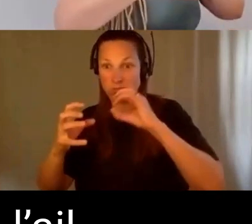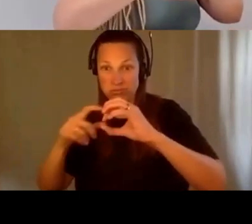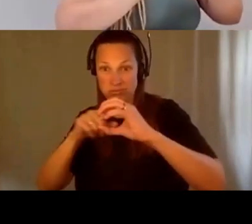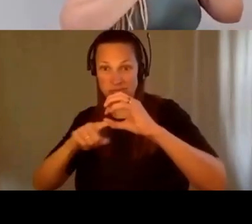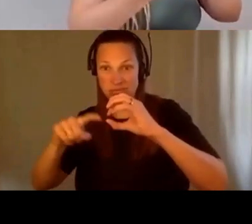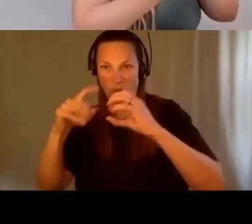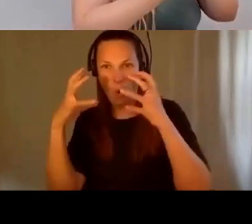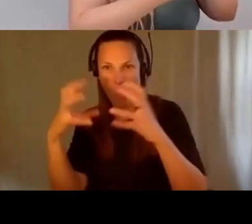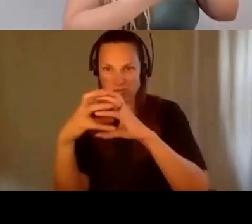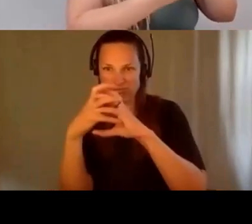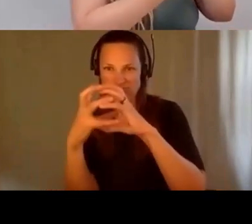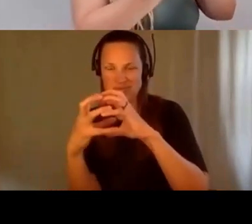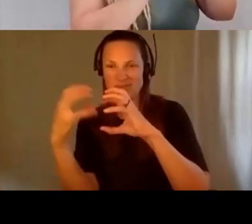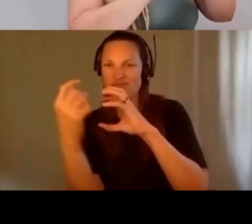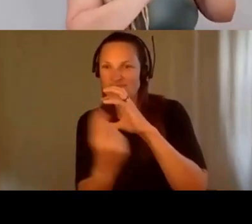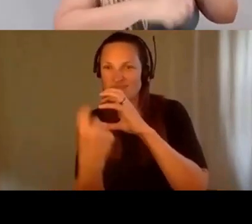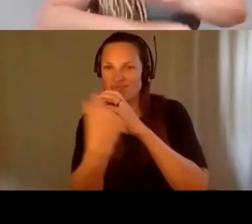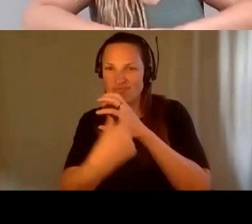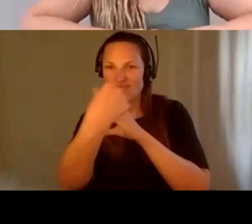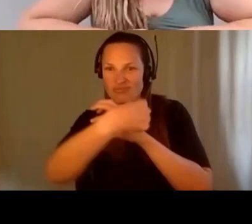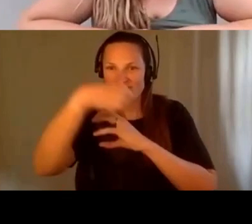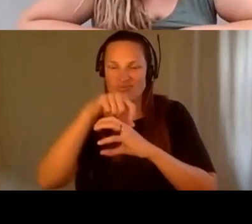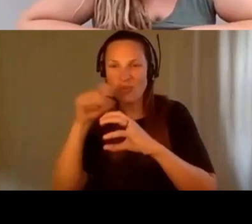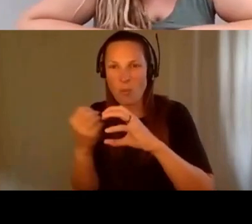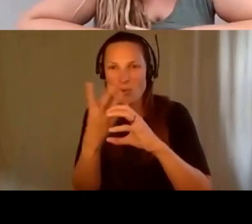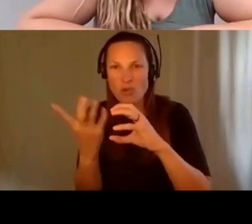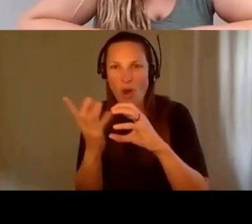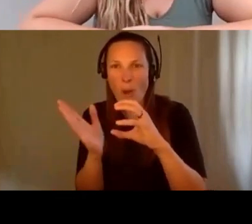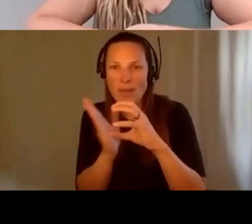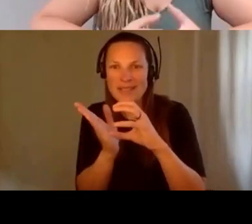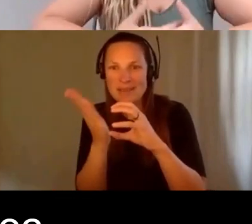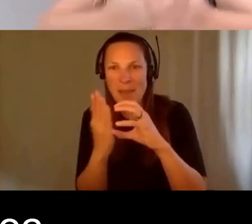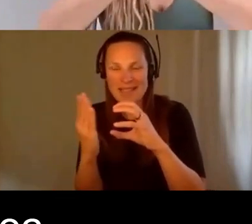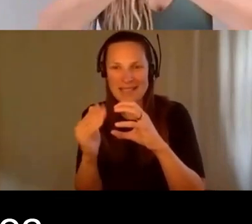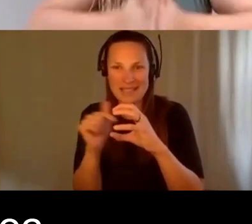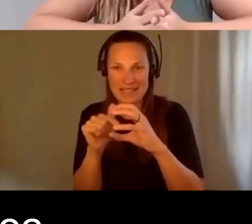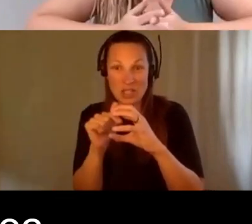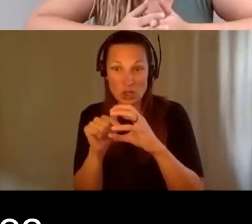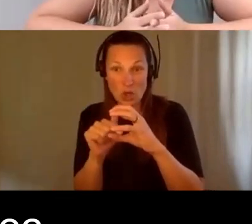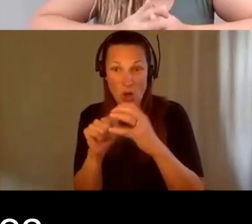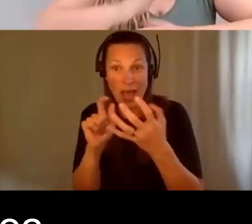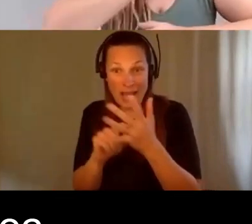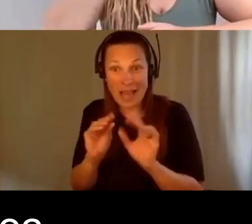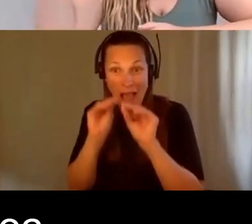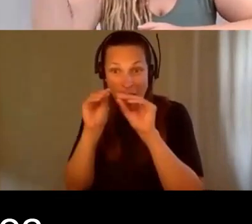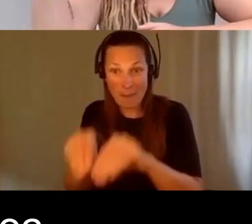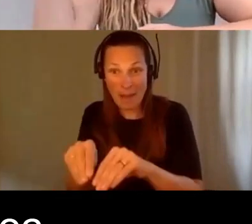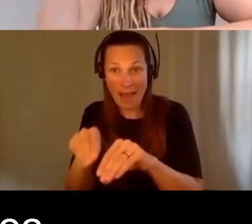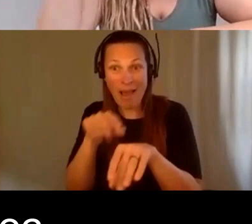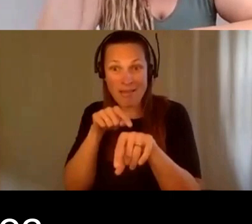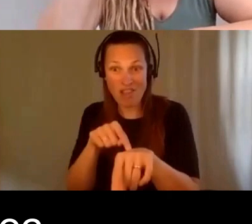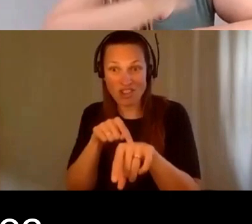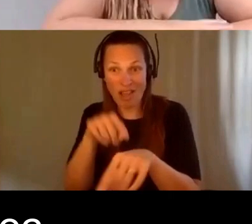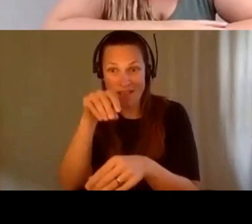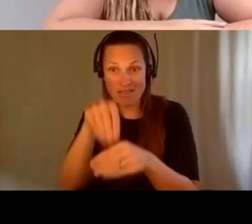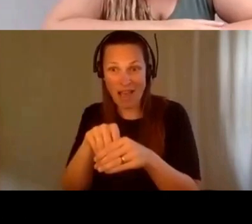ailes, là, des grosses gousses avec nombreux petits cailloux d'ail, bien, c'est en octobre qu'on plante ça pour